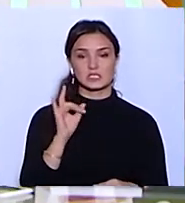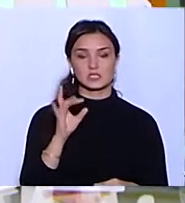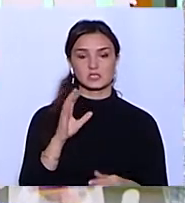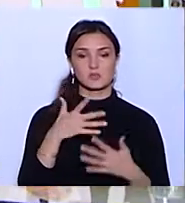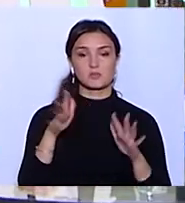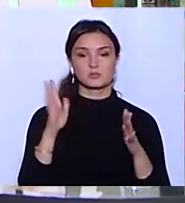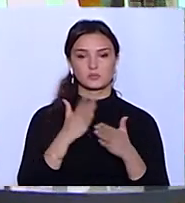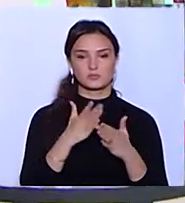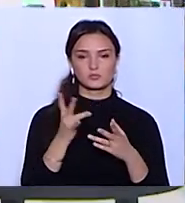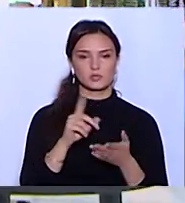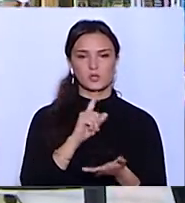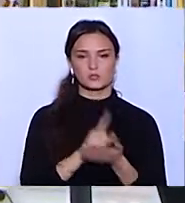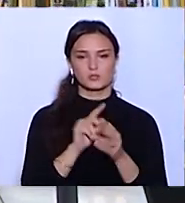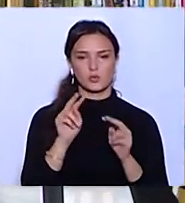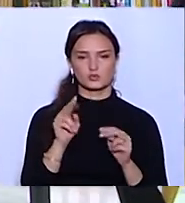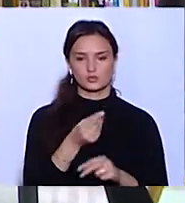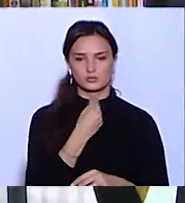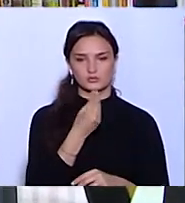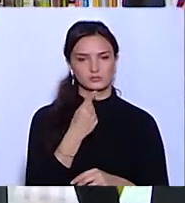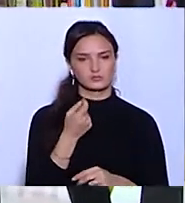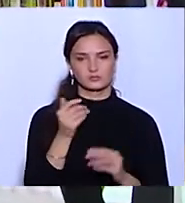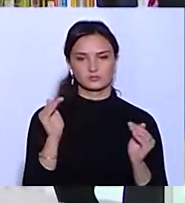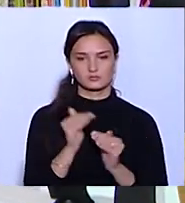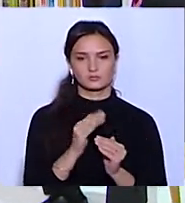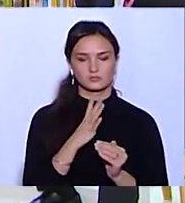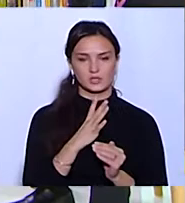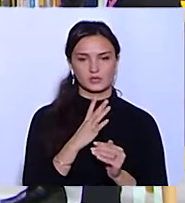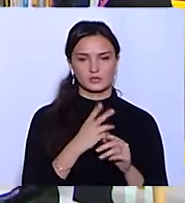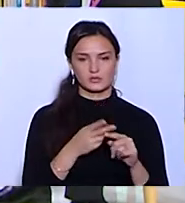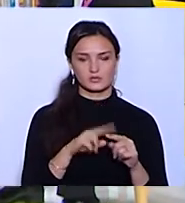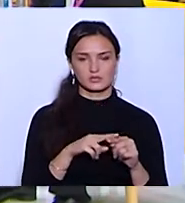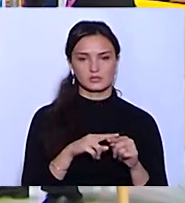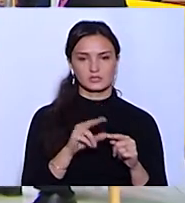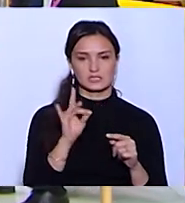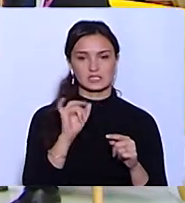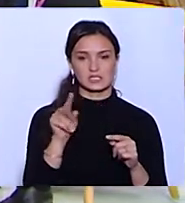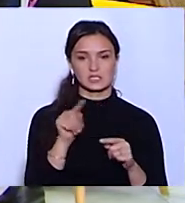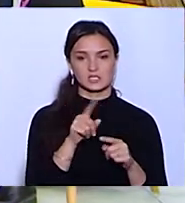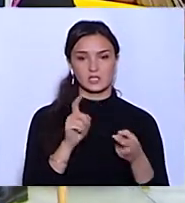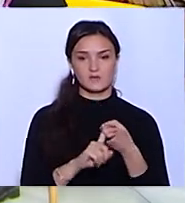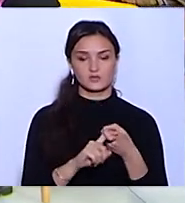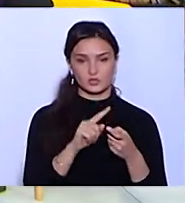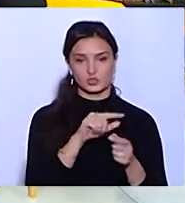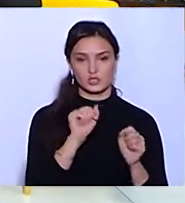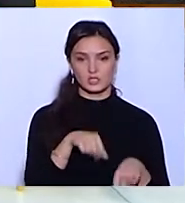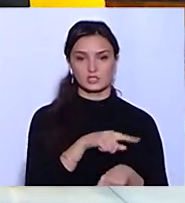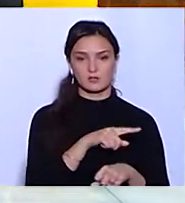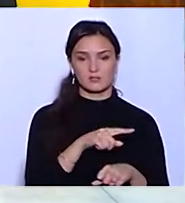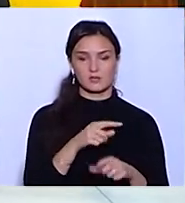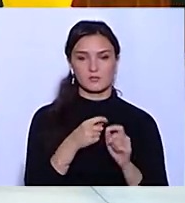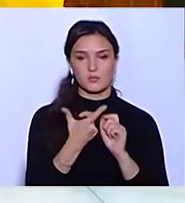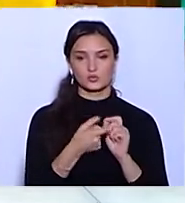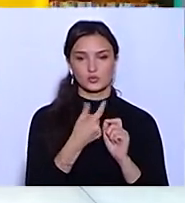რისკი, აუცილებლად უნდა გაკონტროლდეს და აუცილებლად უნდა შეფასდეს რისკთან კავშირში, იმიტომ რომ მან ასევე შეიძლება